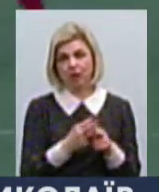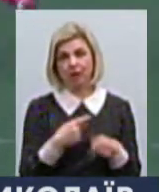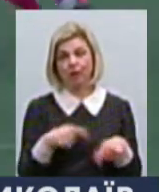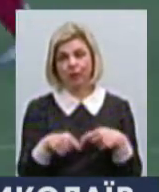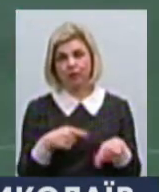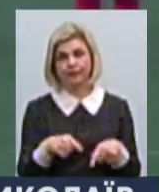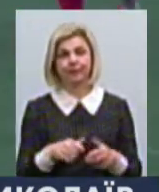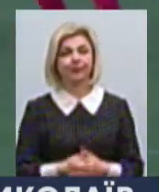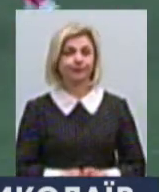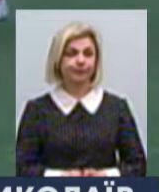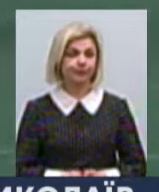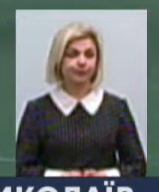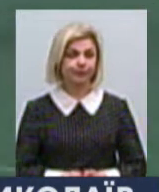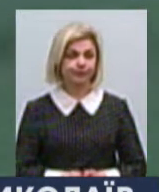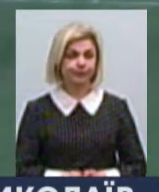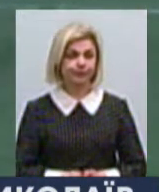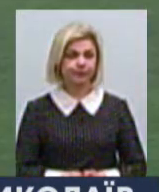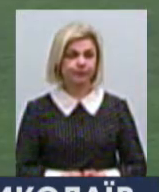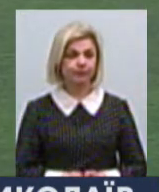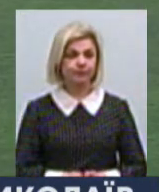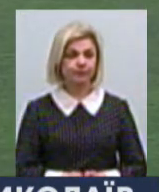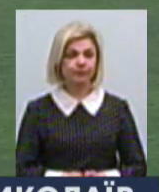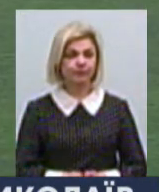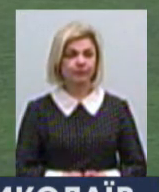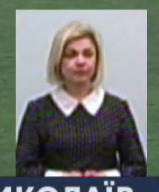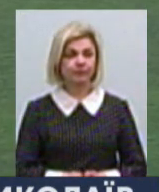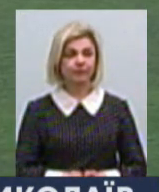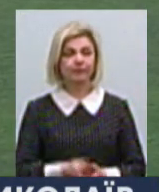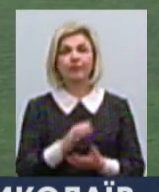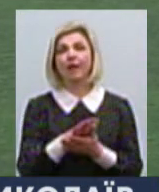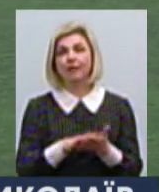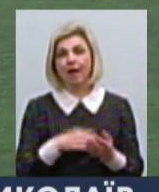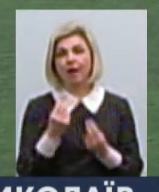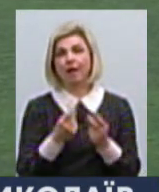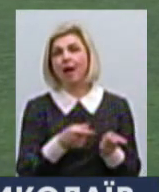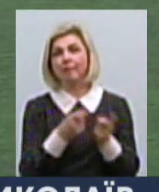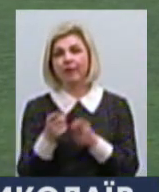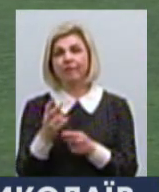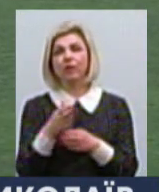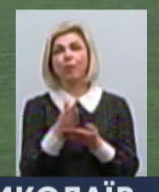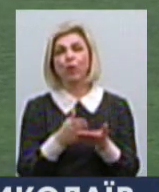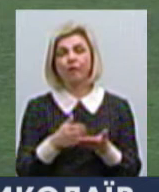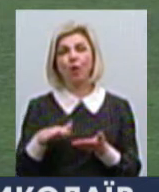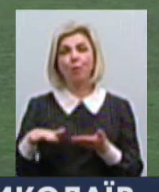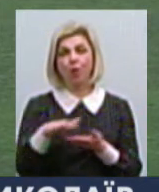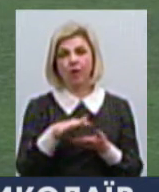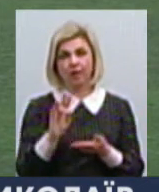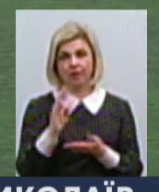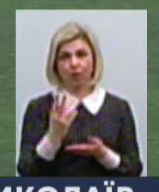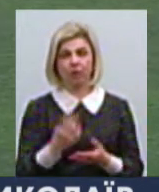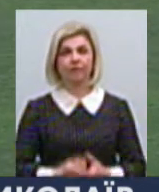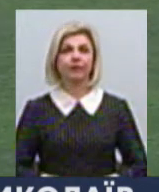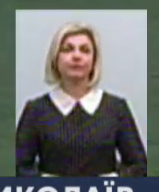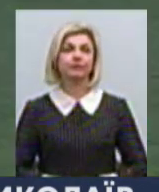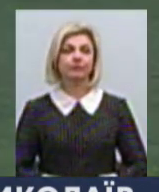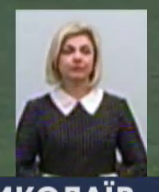Богдану Кушніренку проштовхнути м'яч у ворота. Надалі гра перемістилася на половину поля Миколаєва, але голкіпер гостей Амір Агаларов у гру майже не